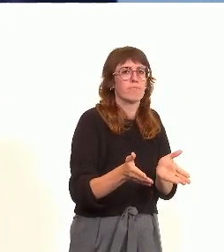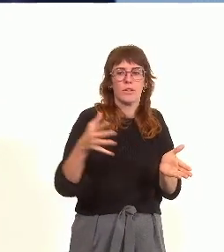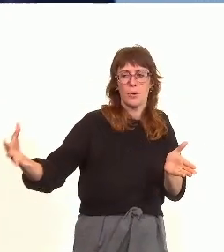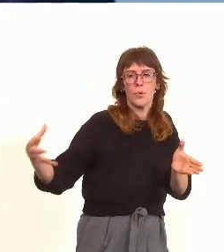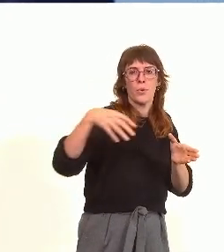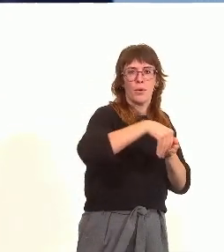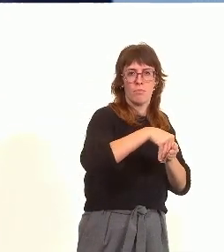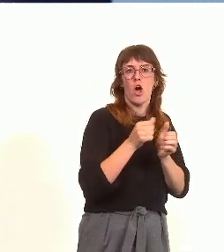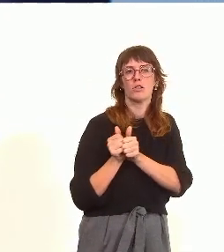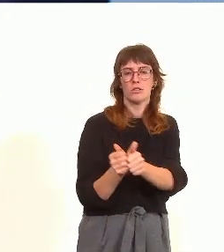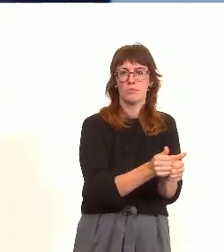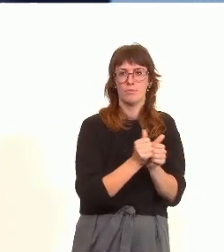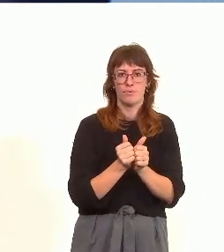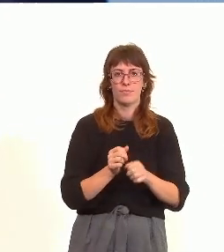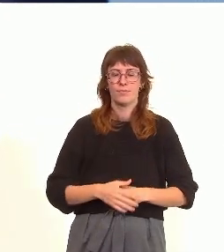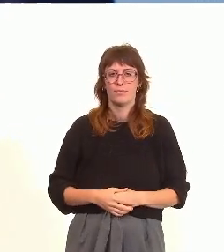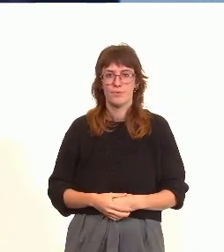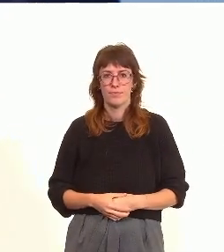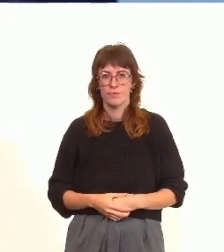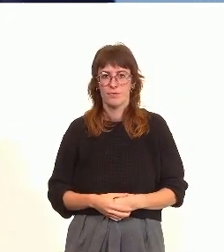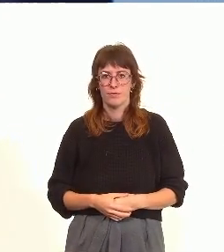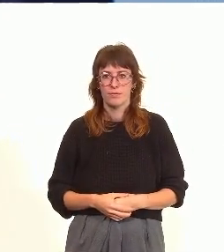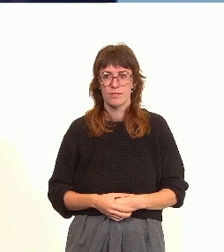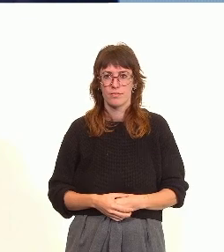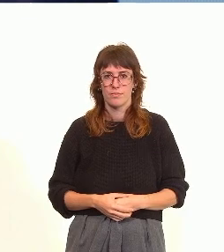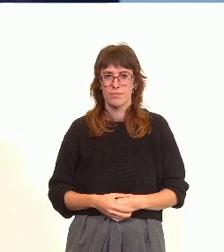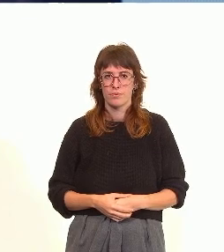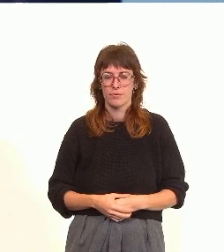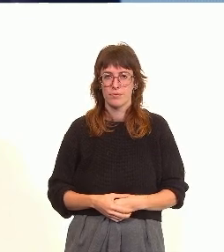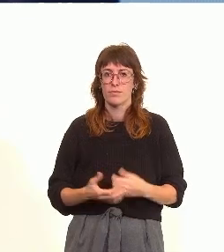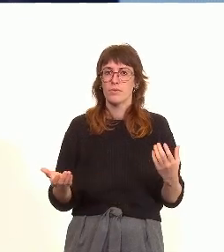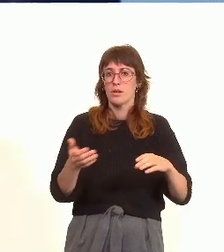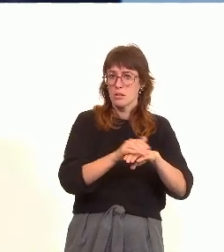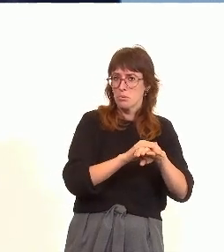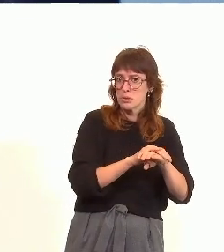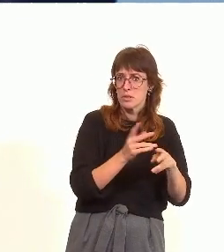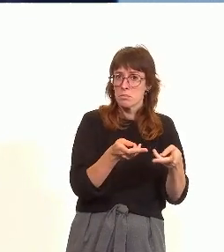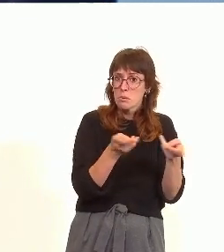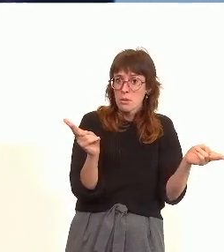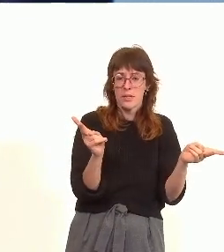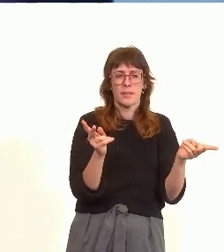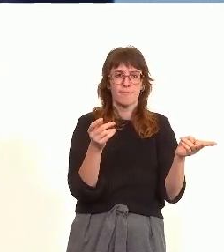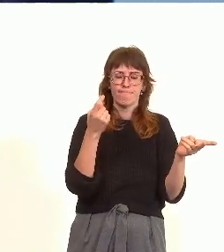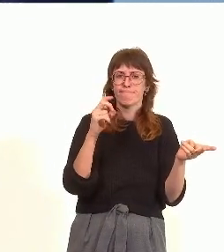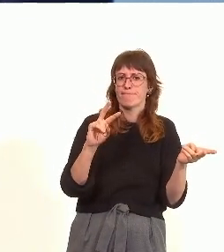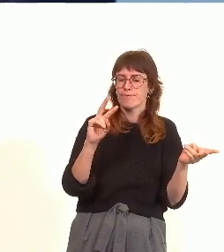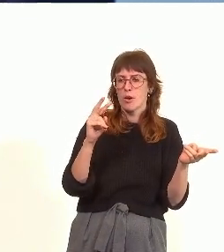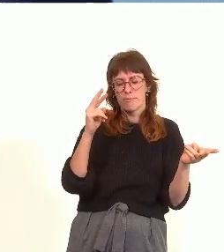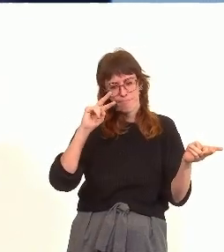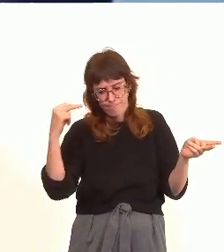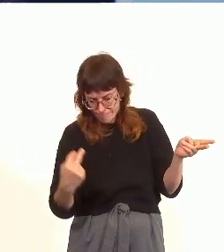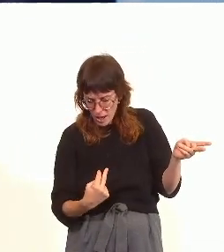vraiment fondamental que cette transformation dans les décisions publiques, dans la façon dont les professionnels de l'accompagnement